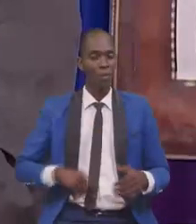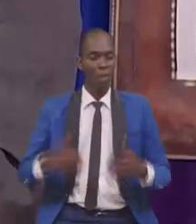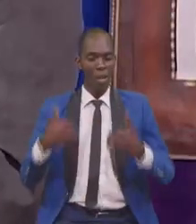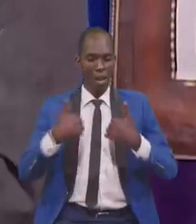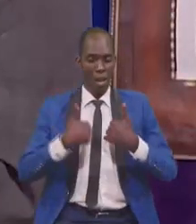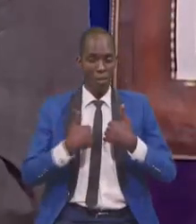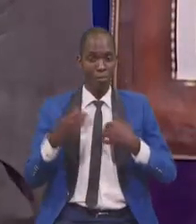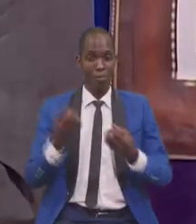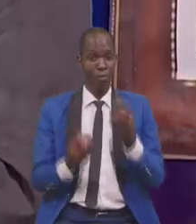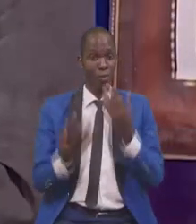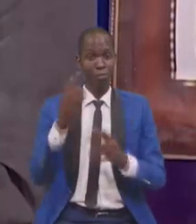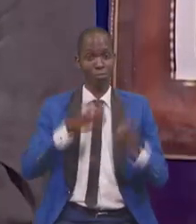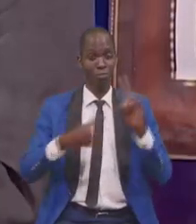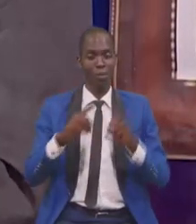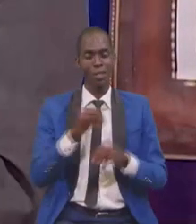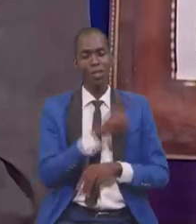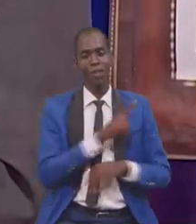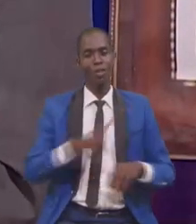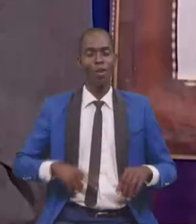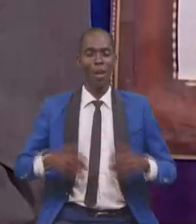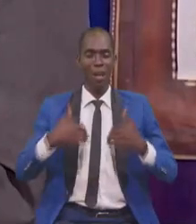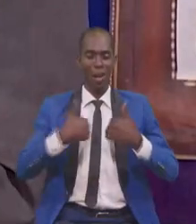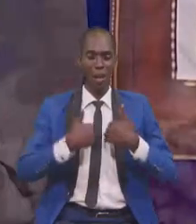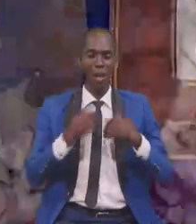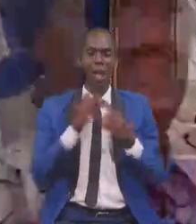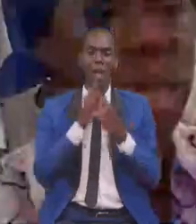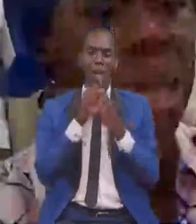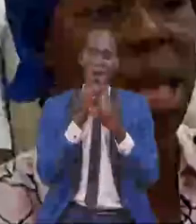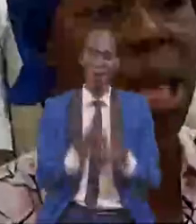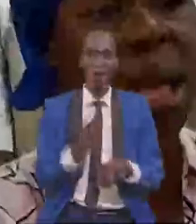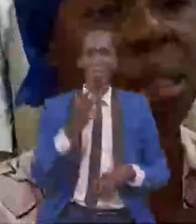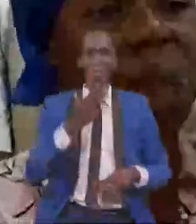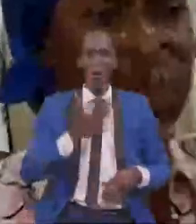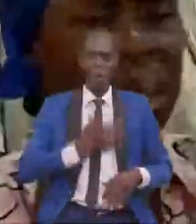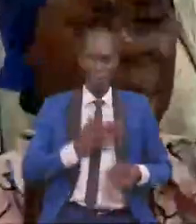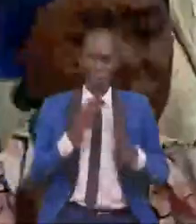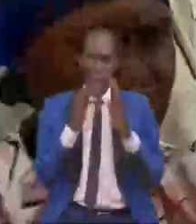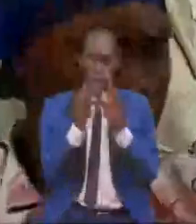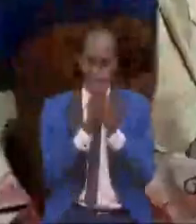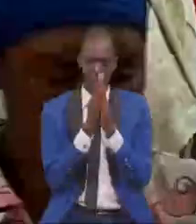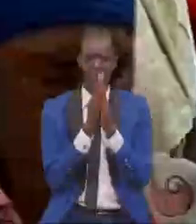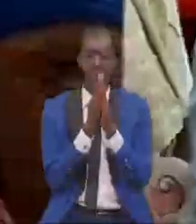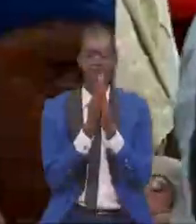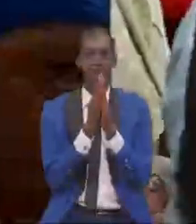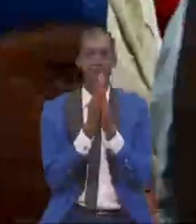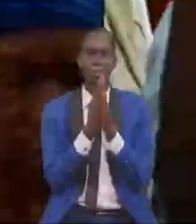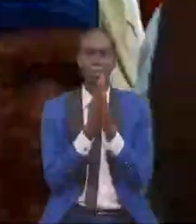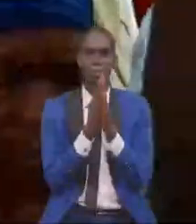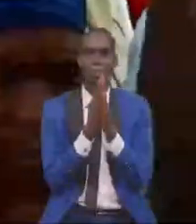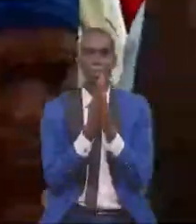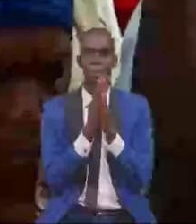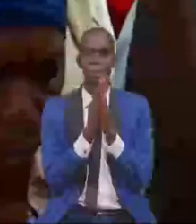Le Seigneur m'a exaucé. Il faut le répéter. Le Seigneur m'a exaucé.